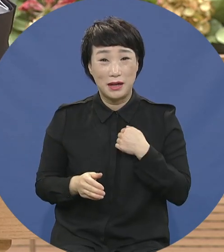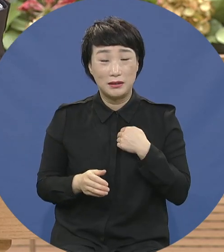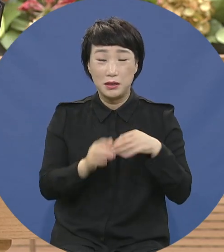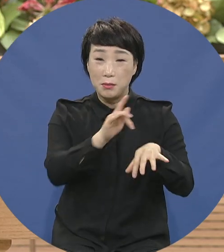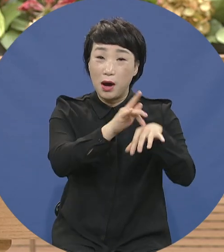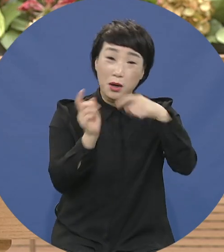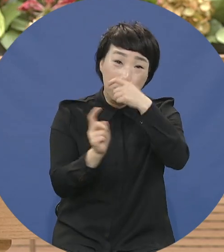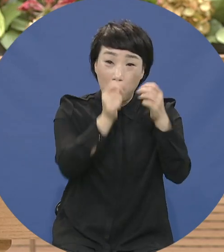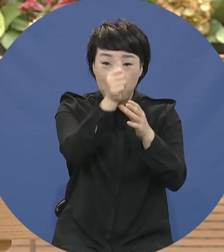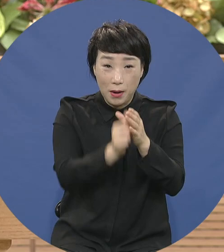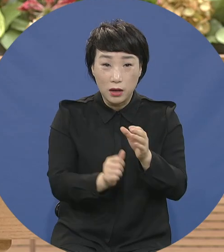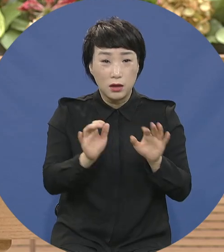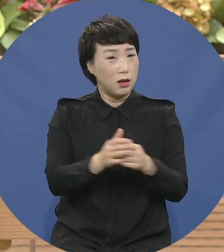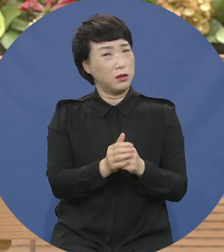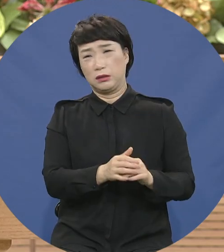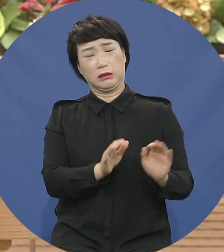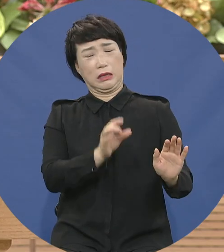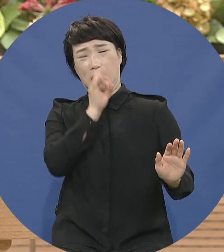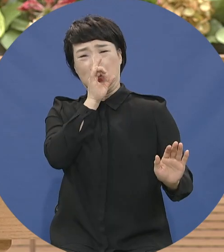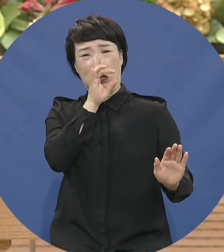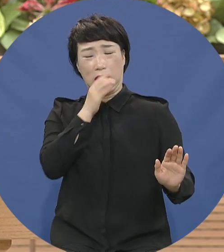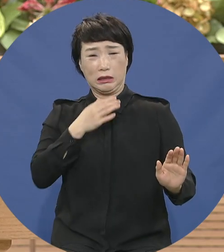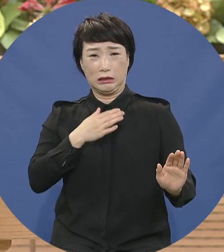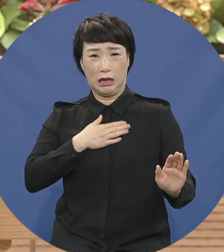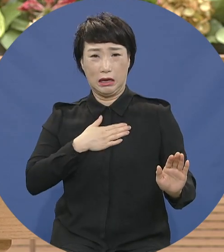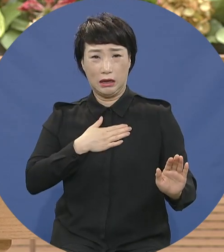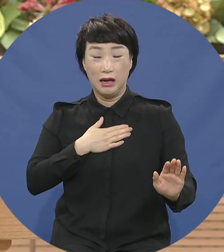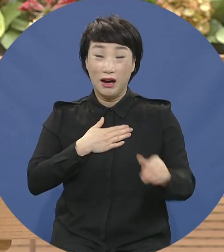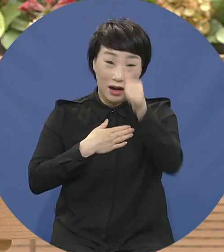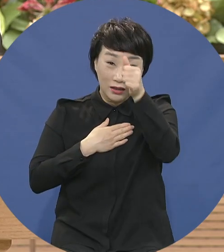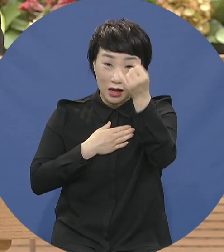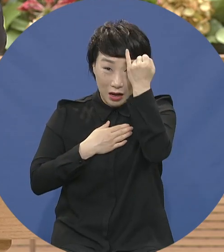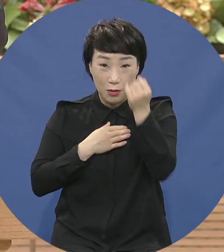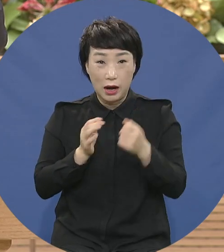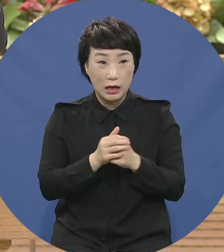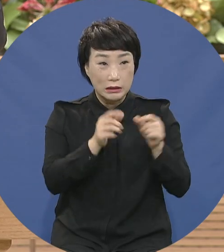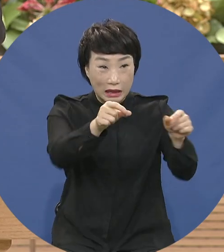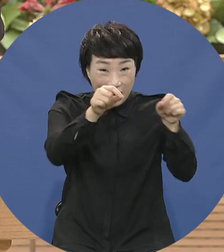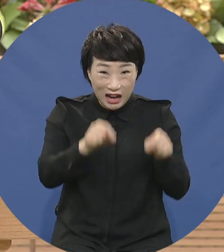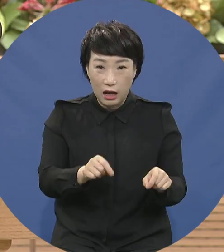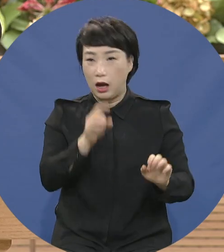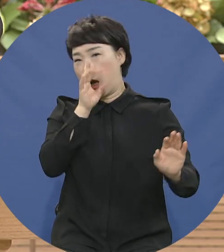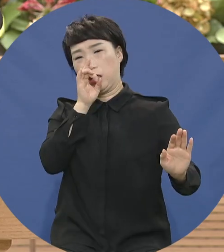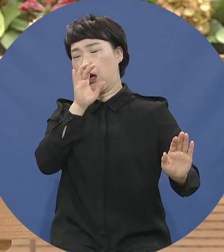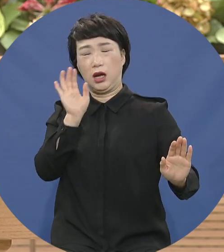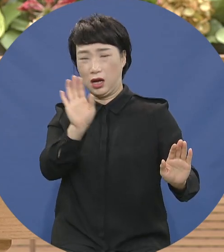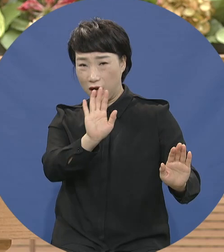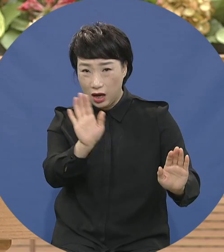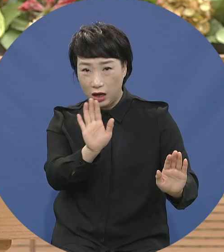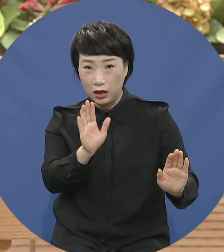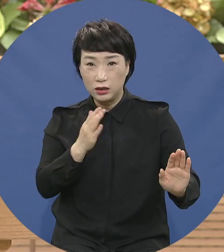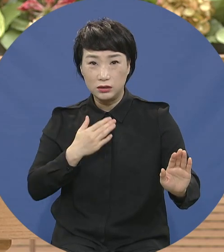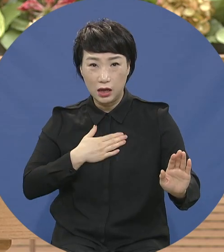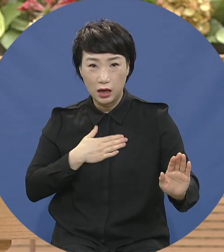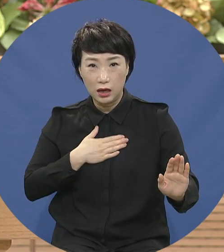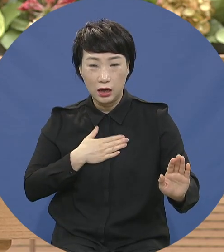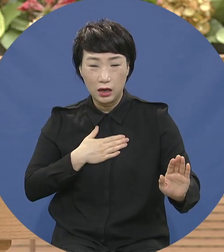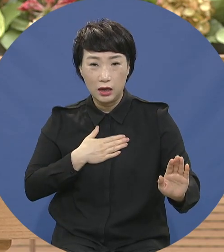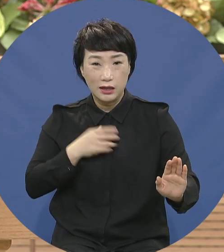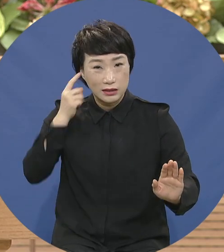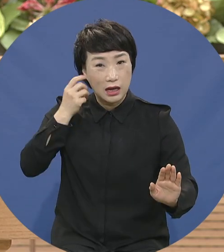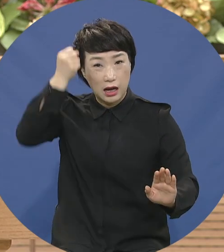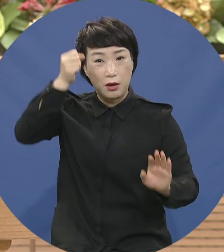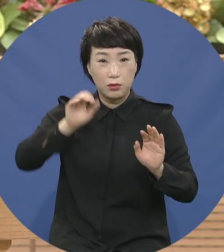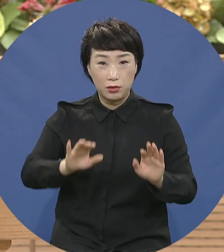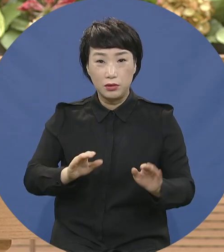마귀의 미혹당해서는 결코 안 된다, 아담과 하와의 전체를 밟아서는 절대 안 된다